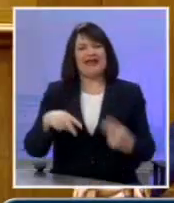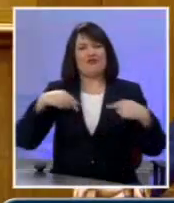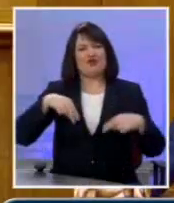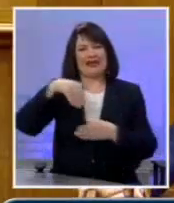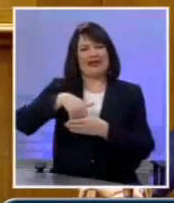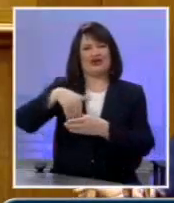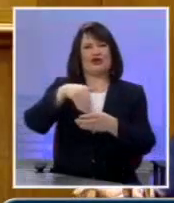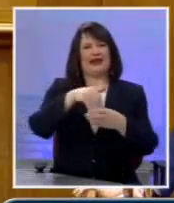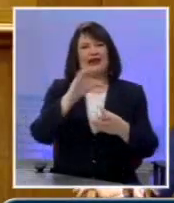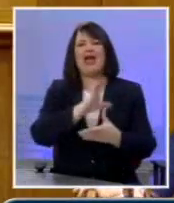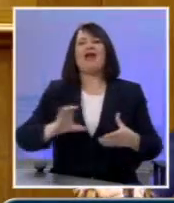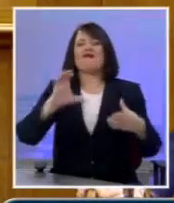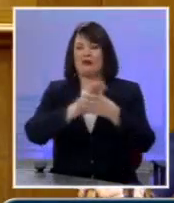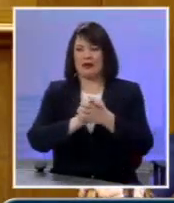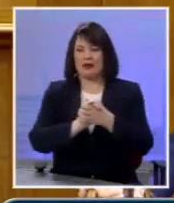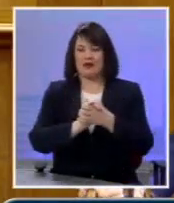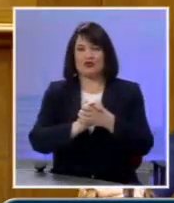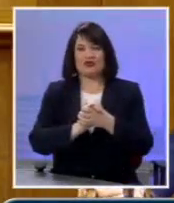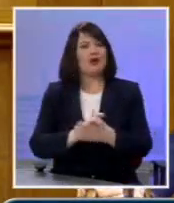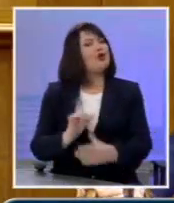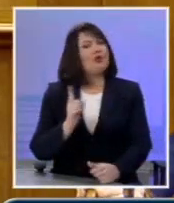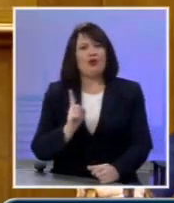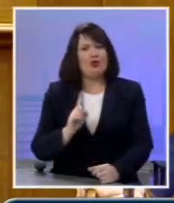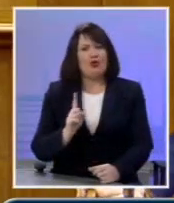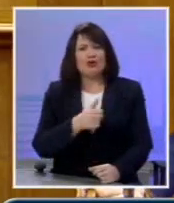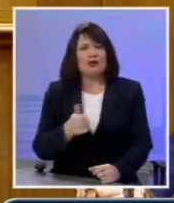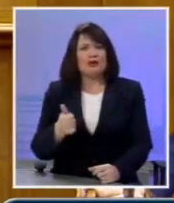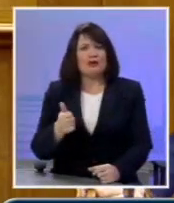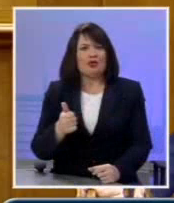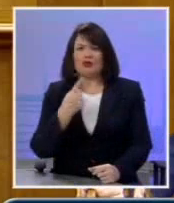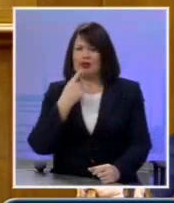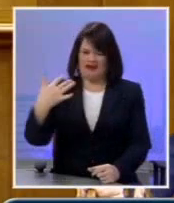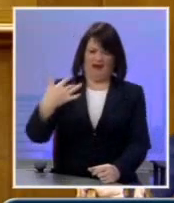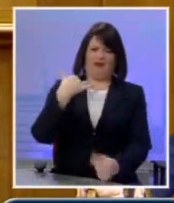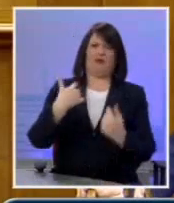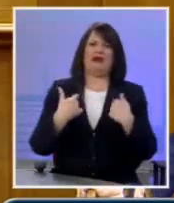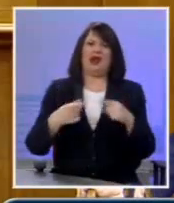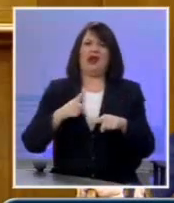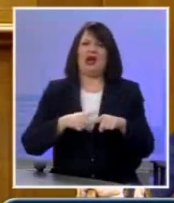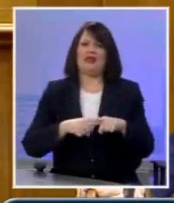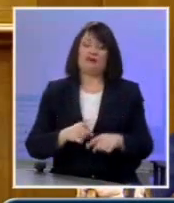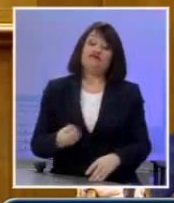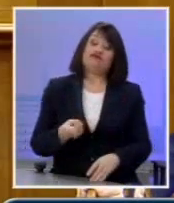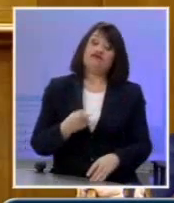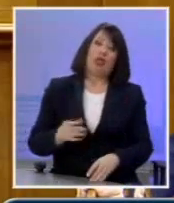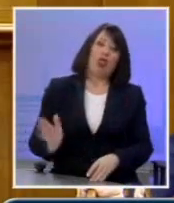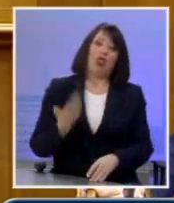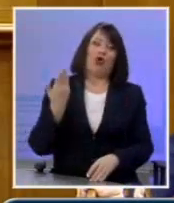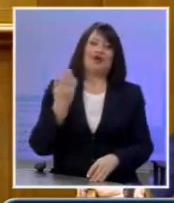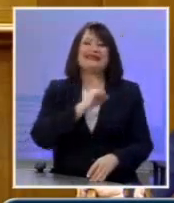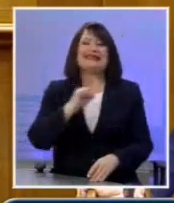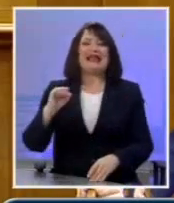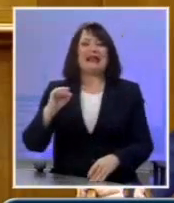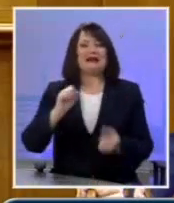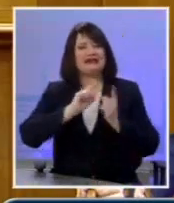Εσωτερικών της Ευρωπαϊκής Ένωσης, όχι μόνο δεν απείλησε την Ελλάδα ή δεν της έδειξε το δρόμο της εξόδου από τη Σέγγεν